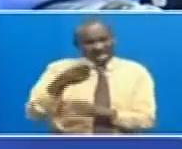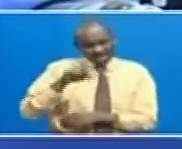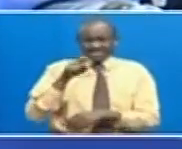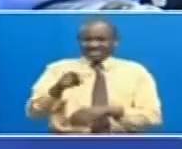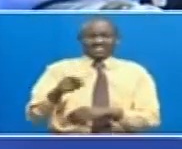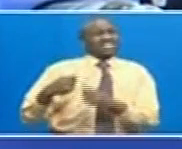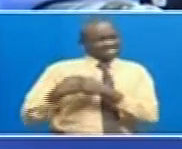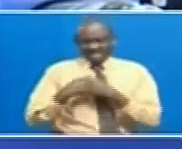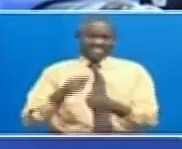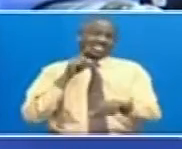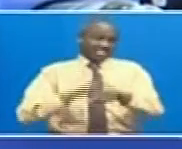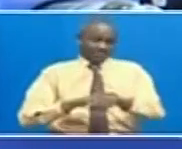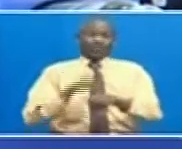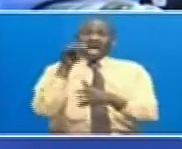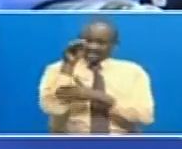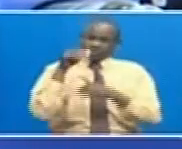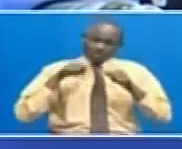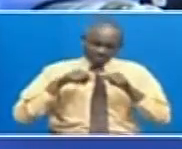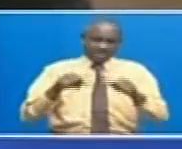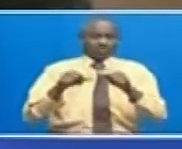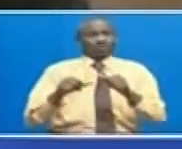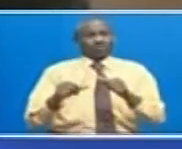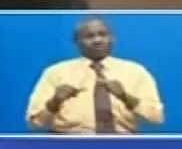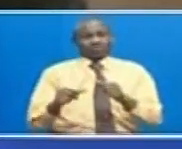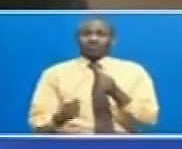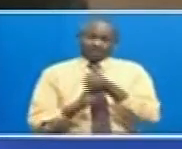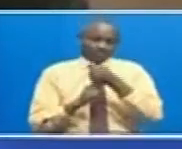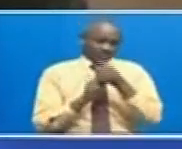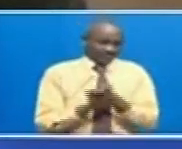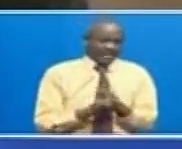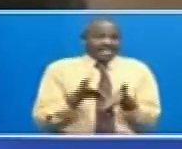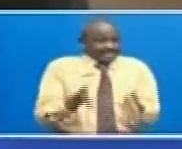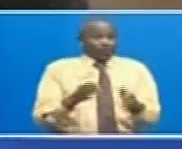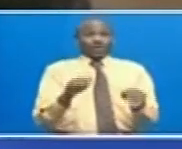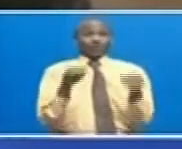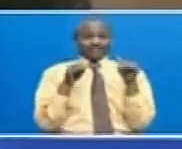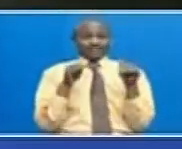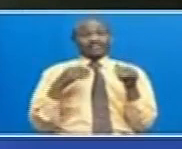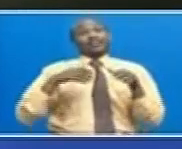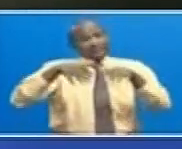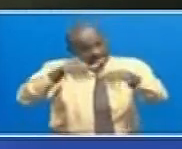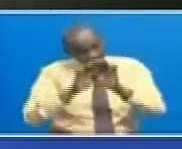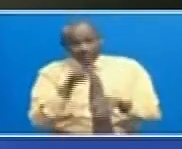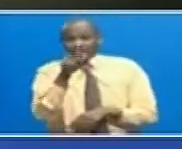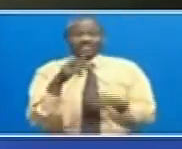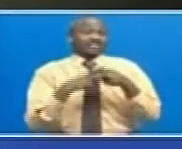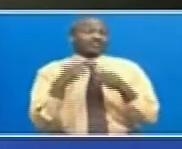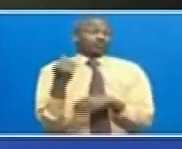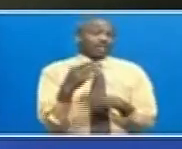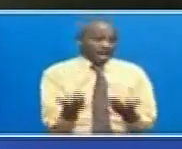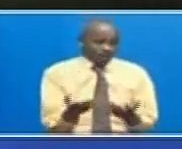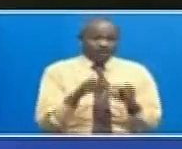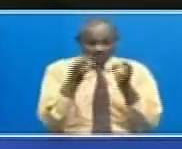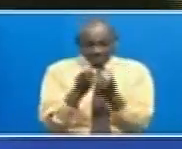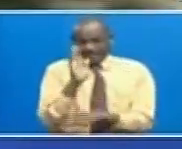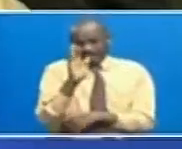trying time, and we ask you to continue the support. Kinachosubiriwa sasa ni hafla ya mazishi kwa watoto hawa saba.